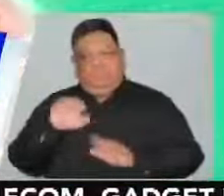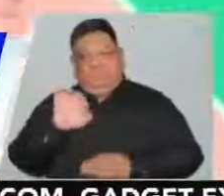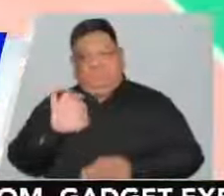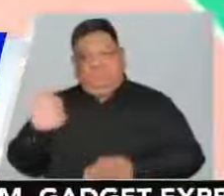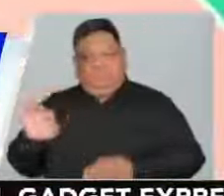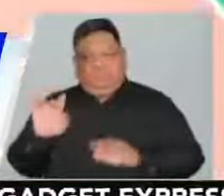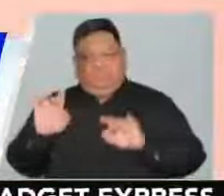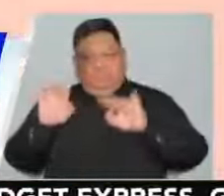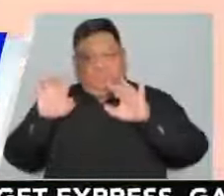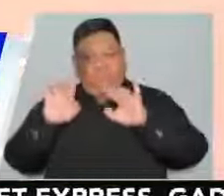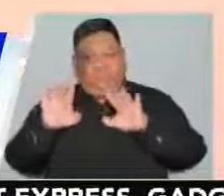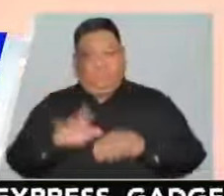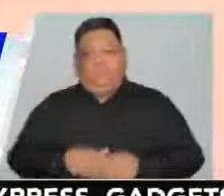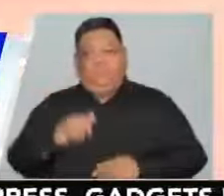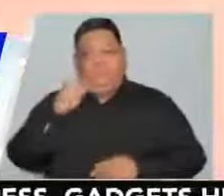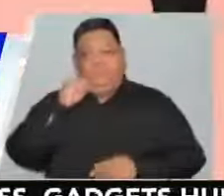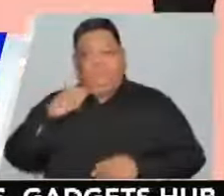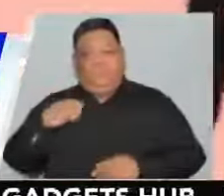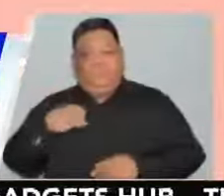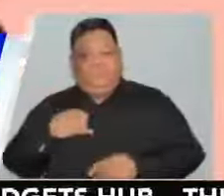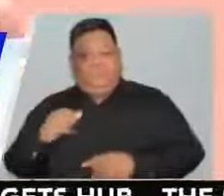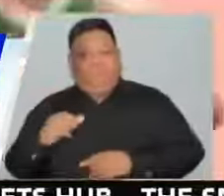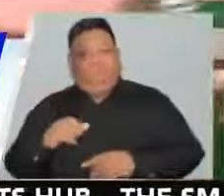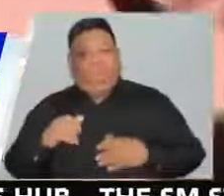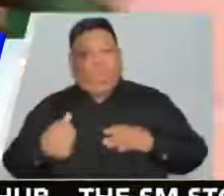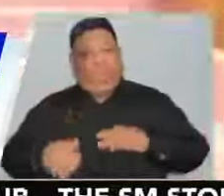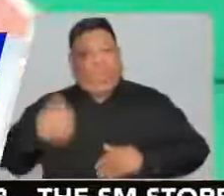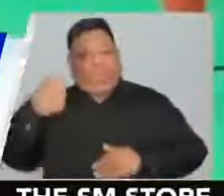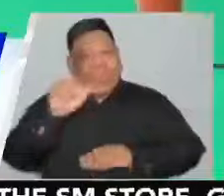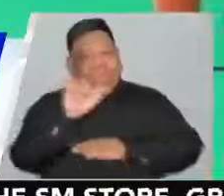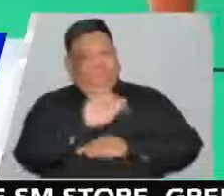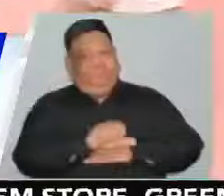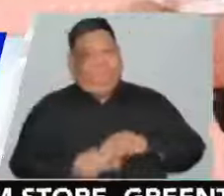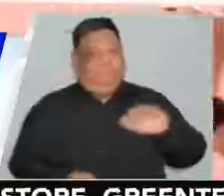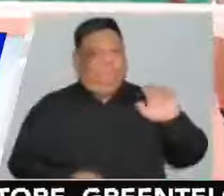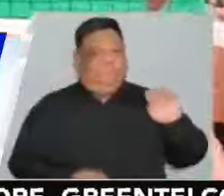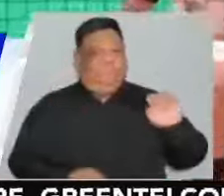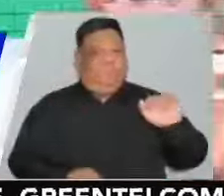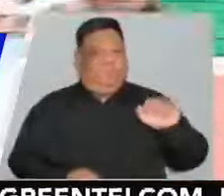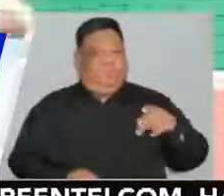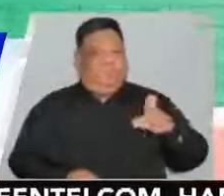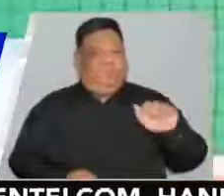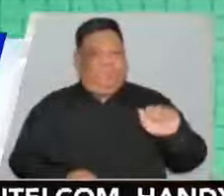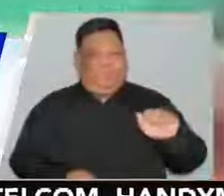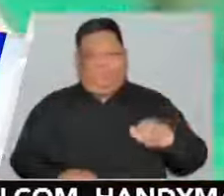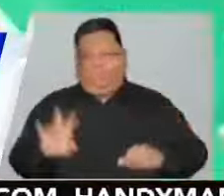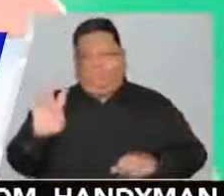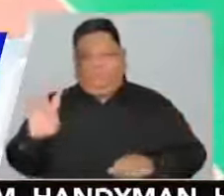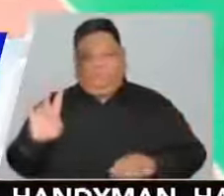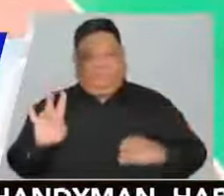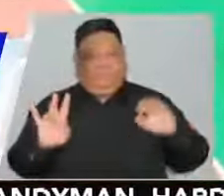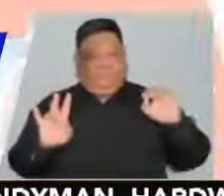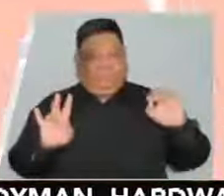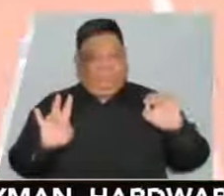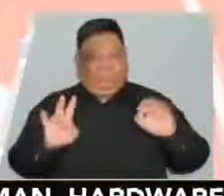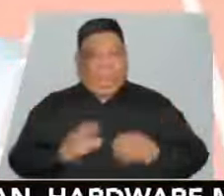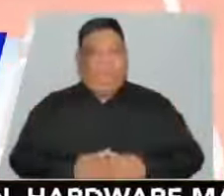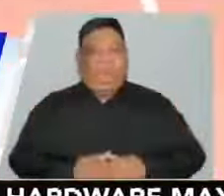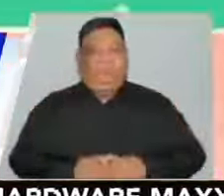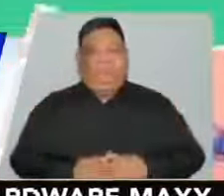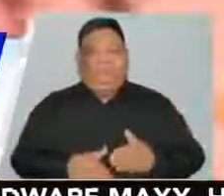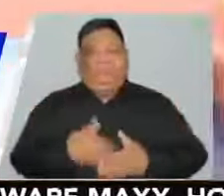kontra sa Mapua Lady Cardinals 3-0. Panalo rin ang Arellano Lady Chiefs kontra naman